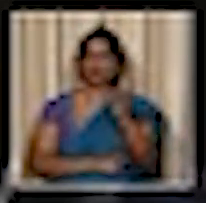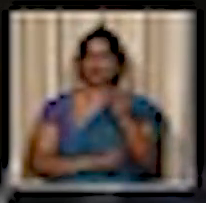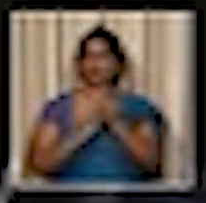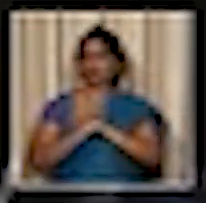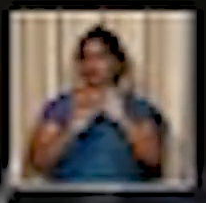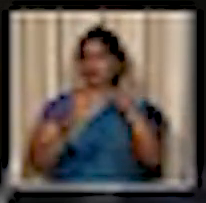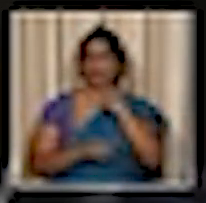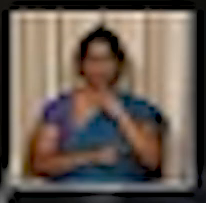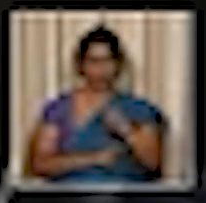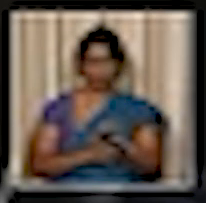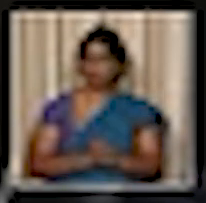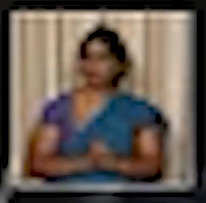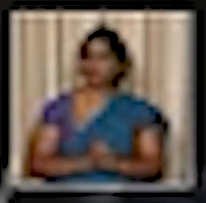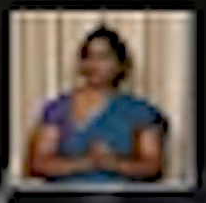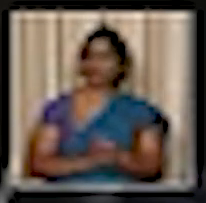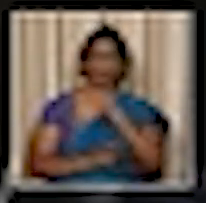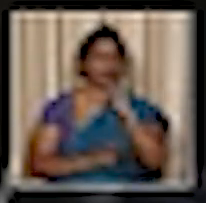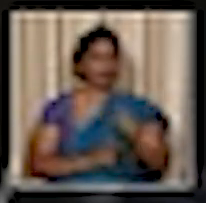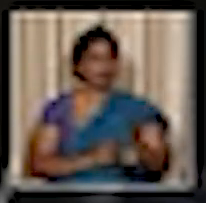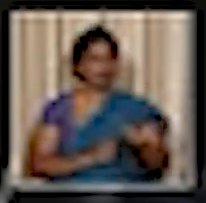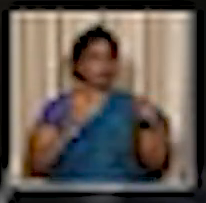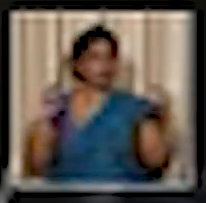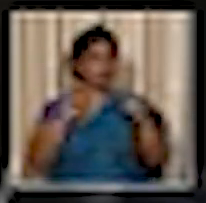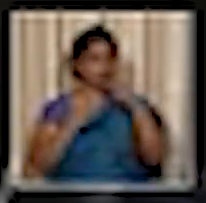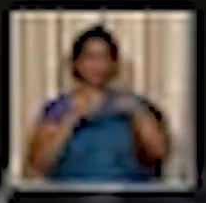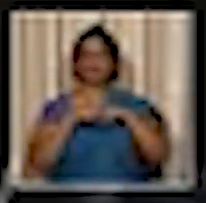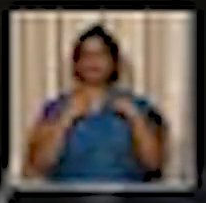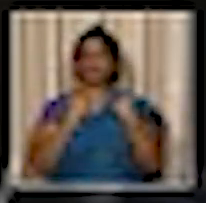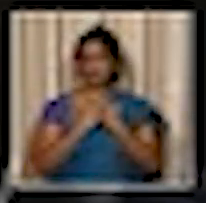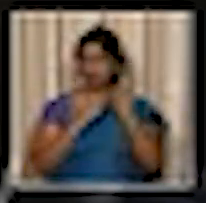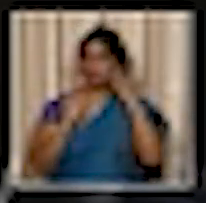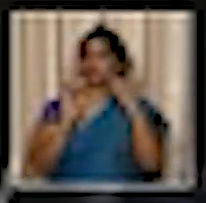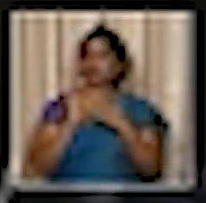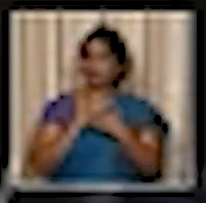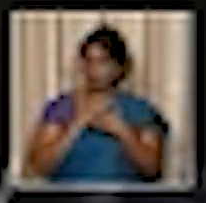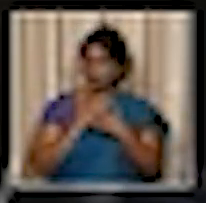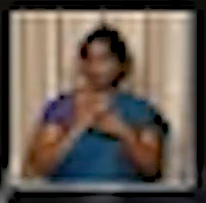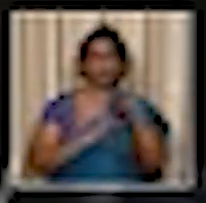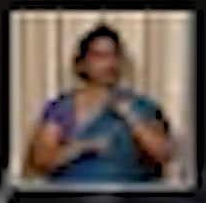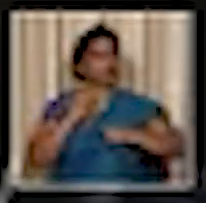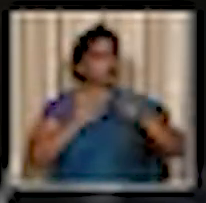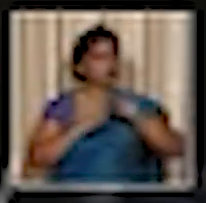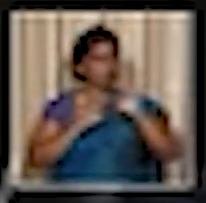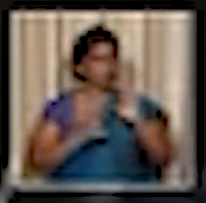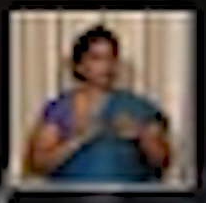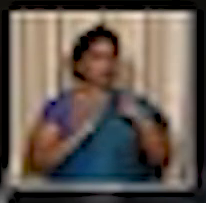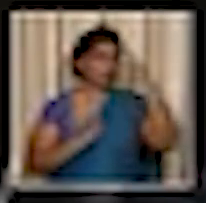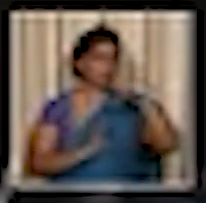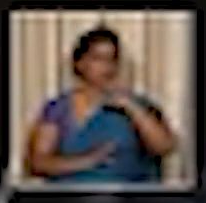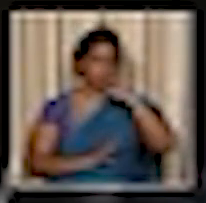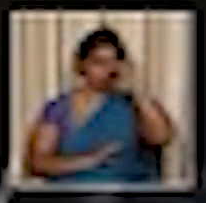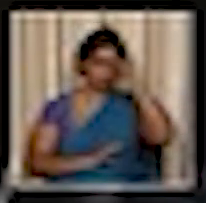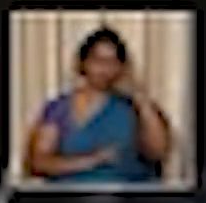දැනුම් දී තිබෙනවා. මහාධිකරණ විනිසුරුවරුන්ගේ සංගමයේ මේ පිළිබඳව සාකච්ඡා පැවැත්ව ගරු නියෝජ්‍ය